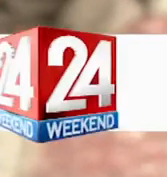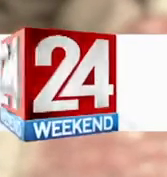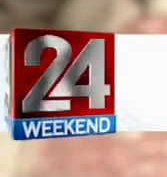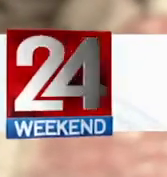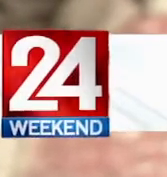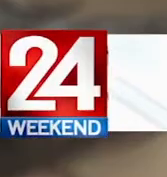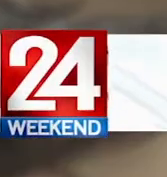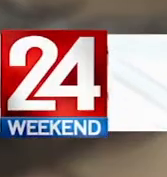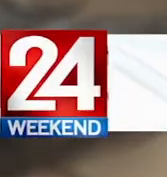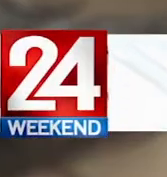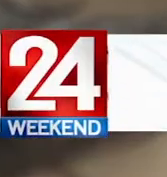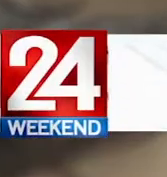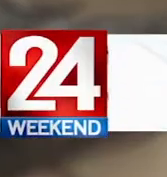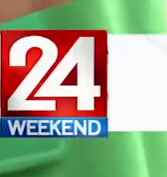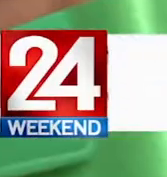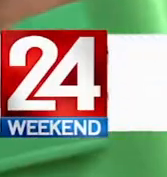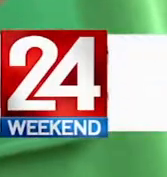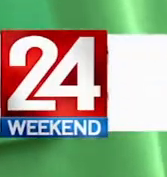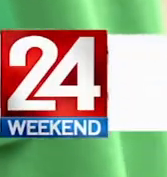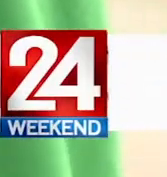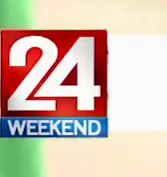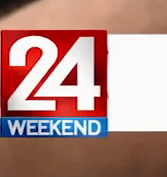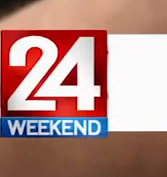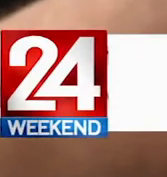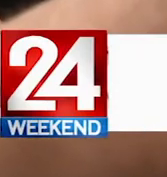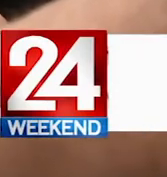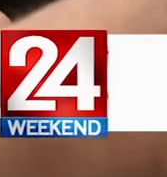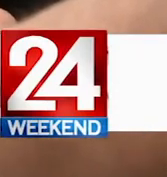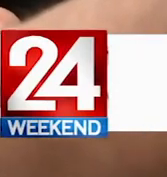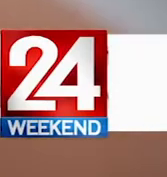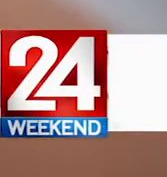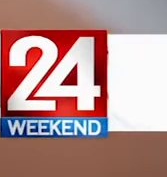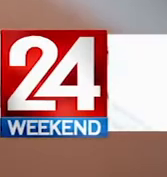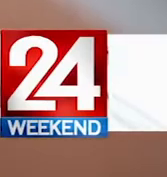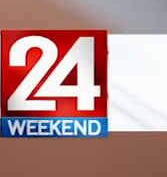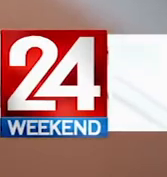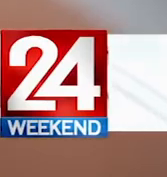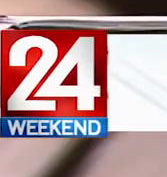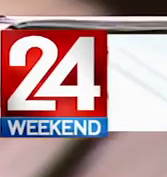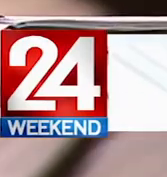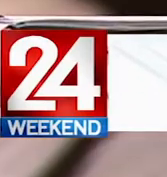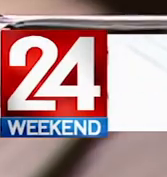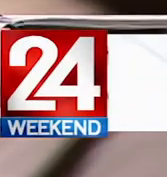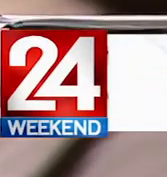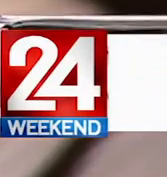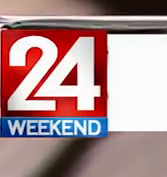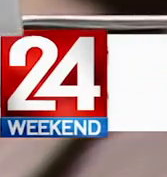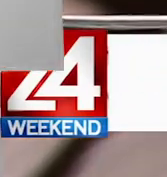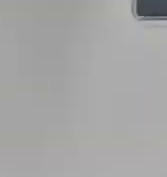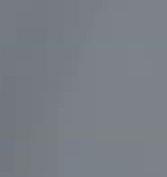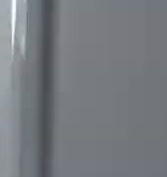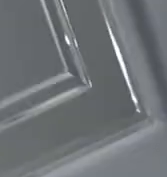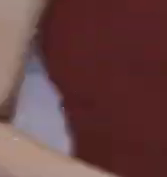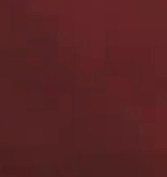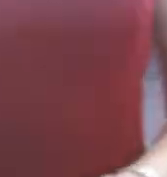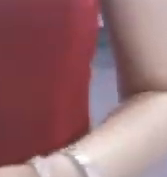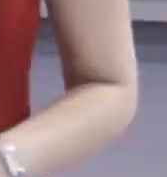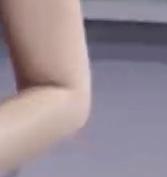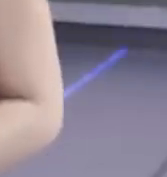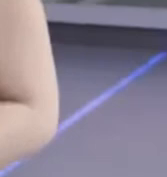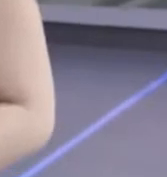At pampagod vibes, ang say ng mga eksperto sa mga bagong kataga sa diksyonaryo ng kalsada.